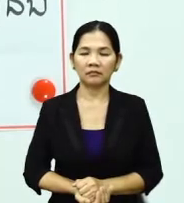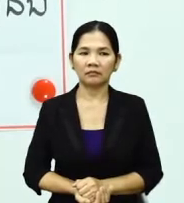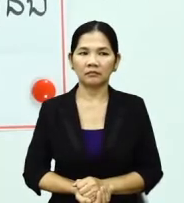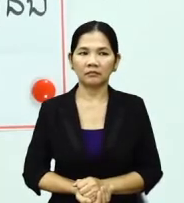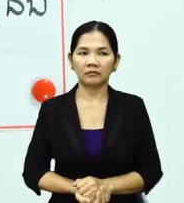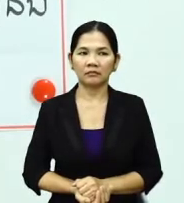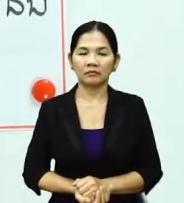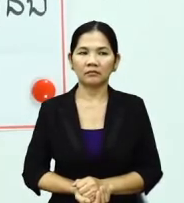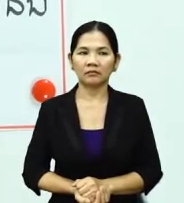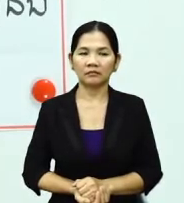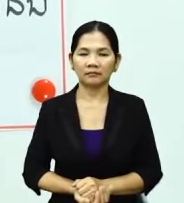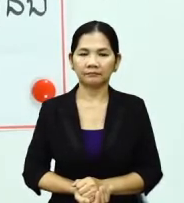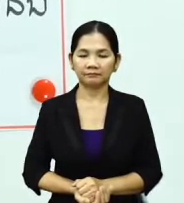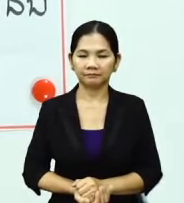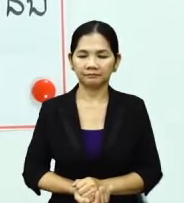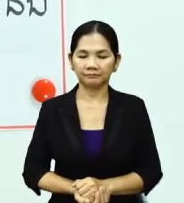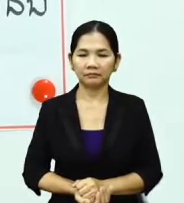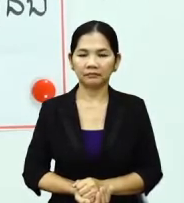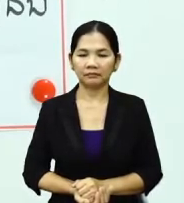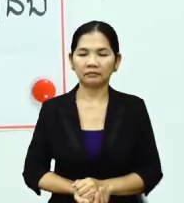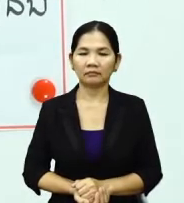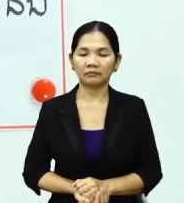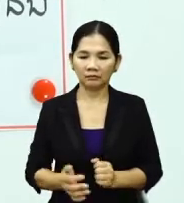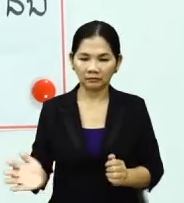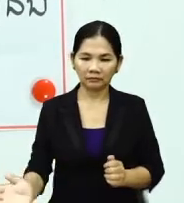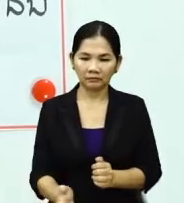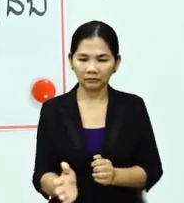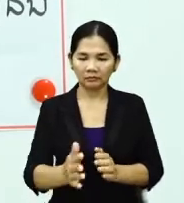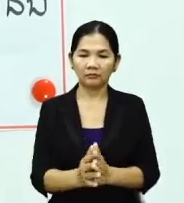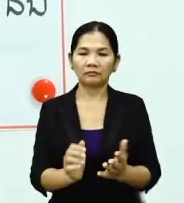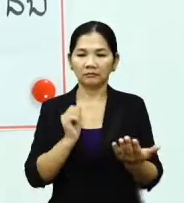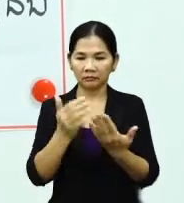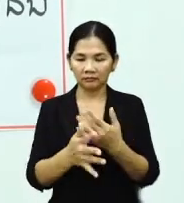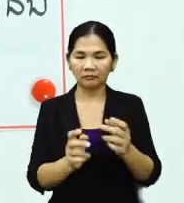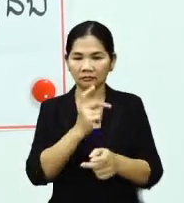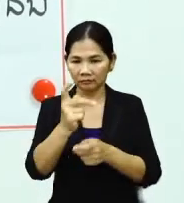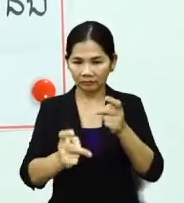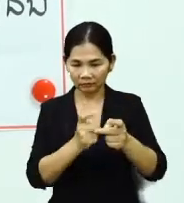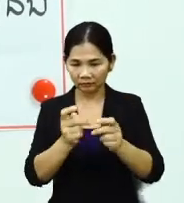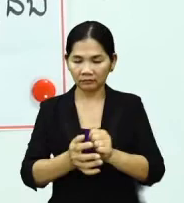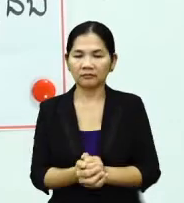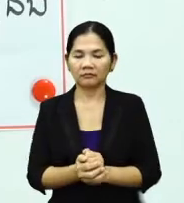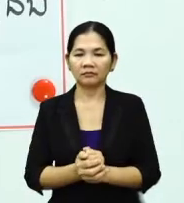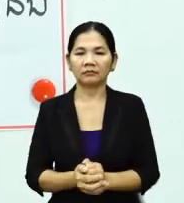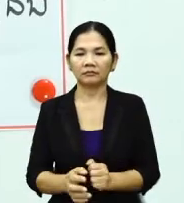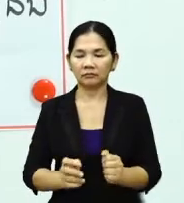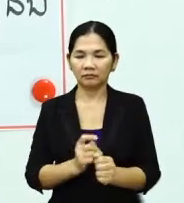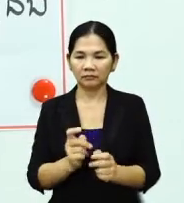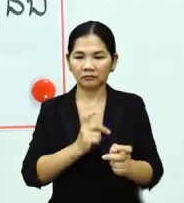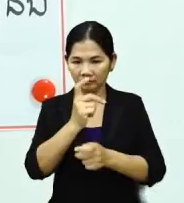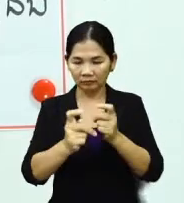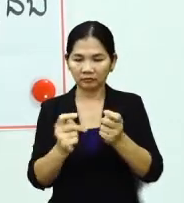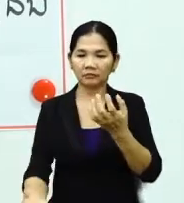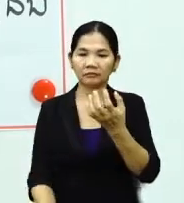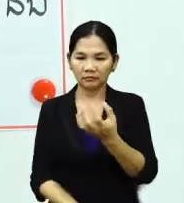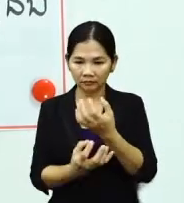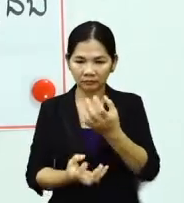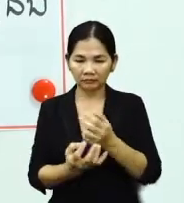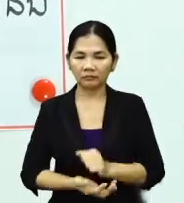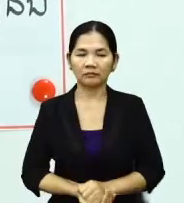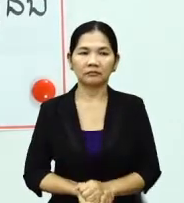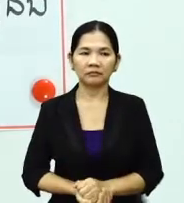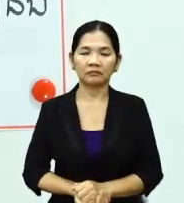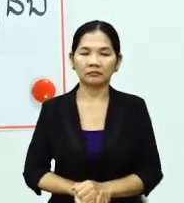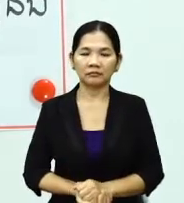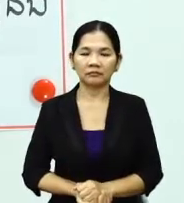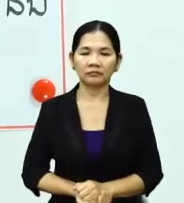cái lụa vấy nè cửa vấy nè hát cái nè trấy chà bằng lái trấy sách nâng cường tê chà có luôn